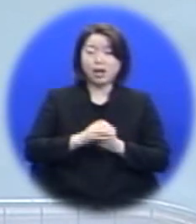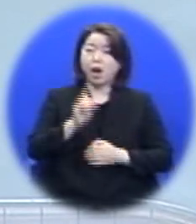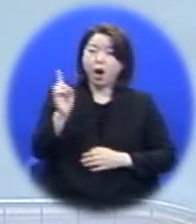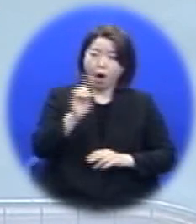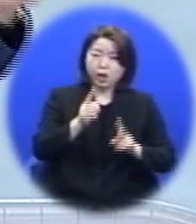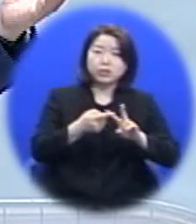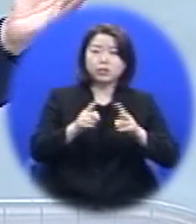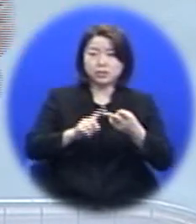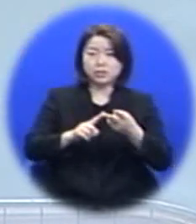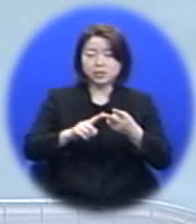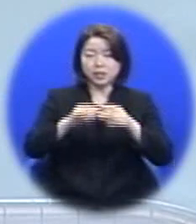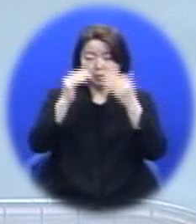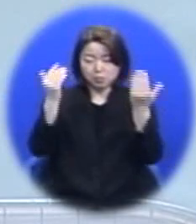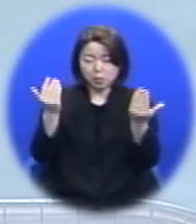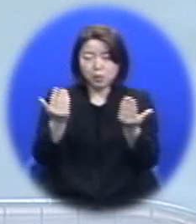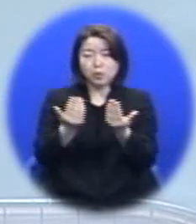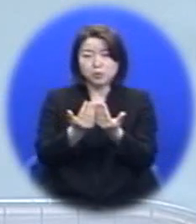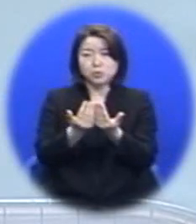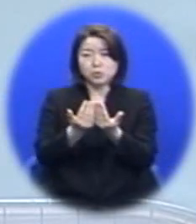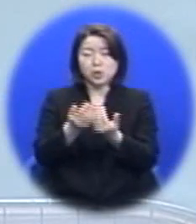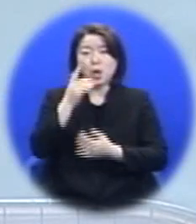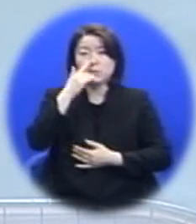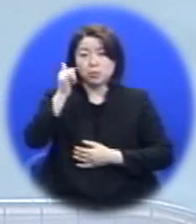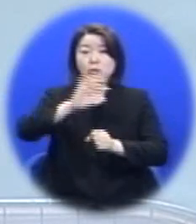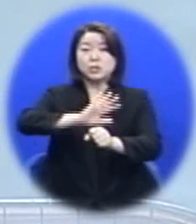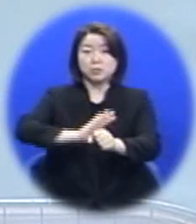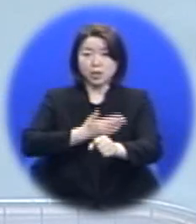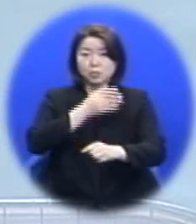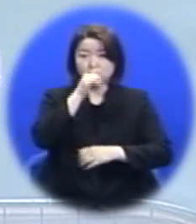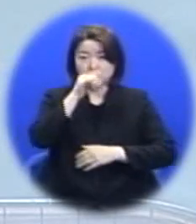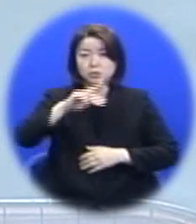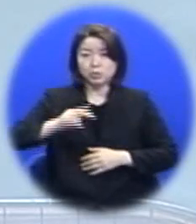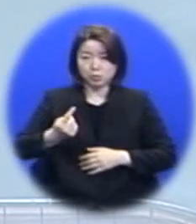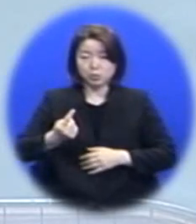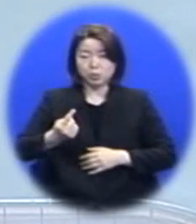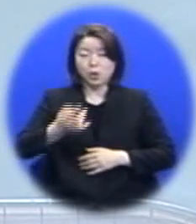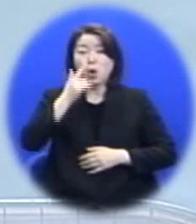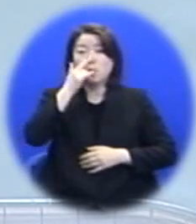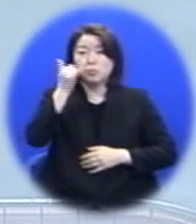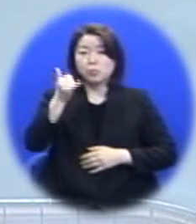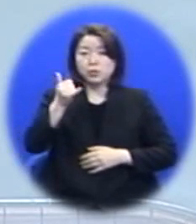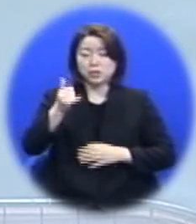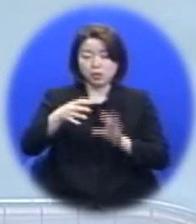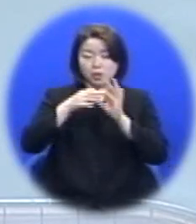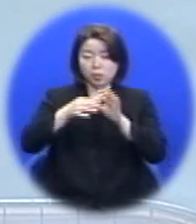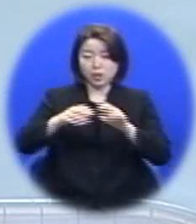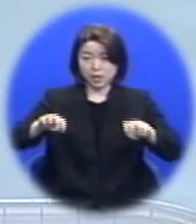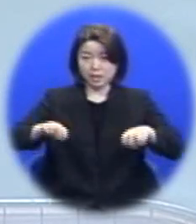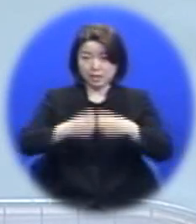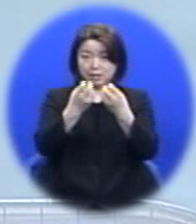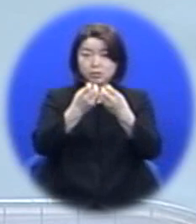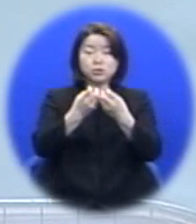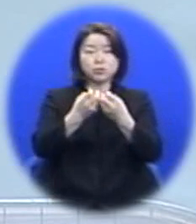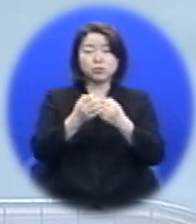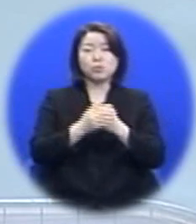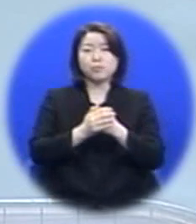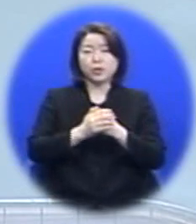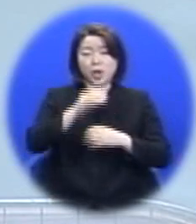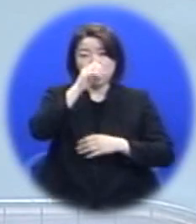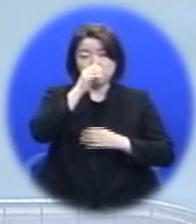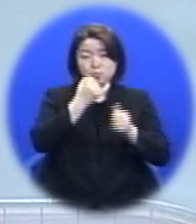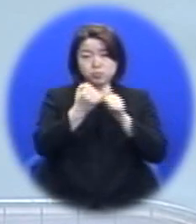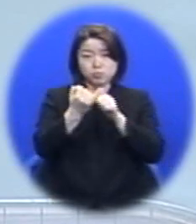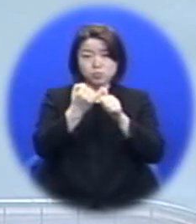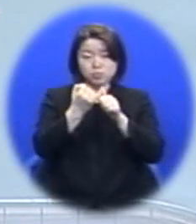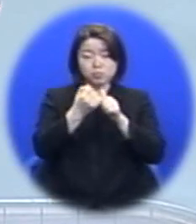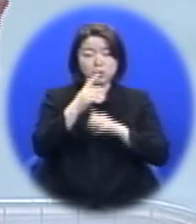어떠하든지 전적으로 부모님의 잘못 때문이었다 하더라도 부모님과 관계가 깨어지고 부모님과 관계가 안 좋은